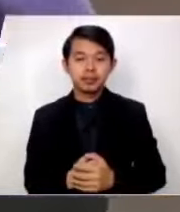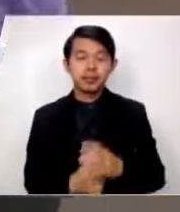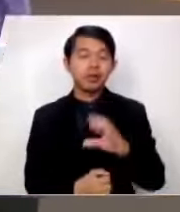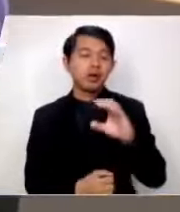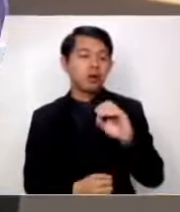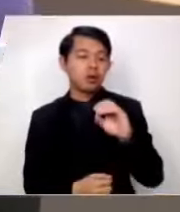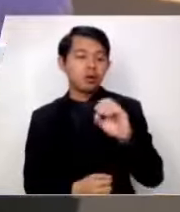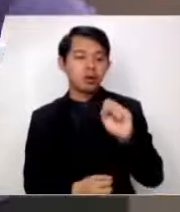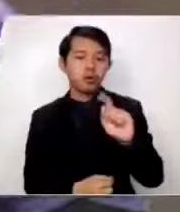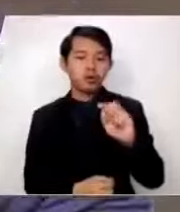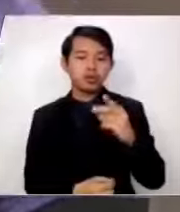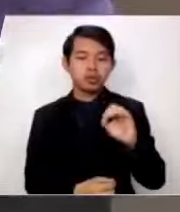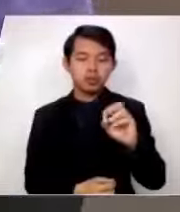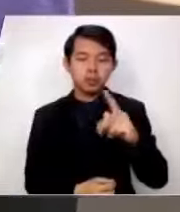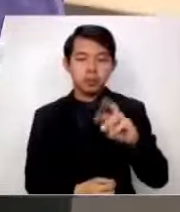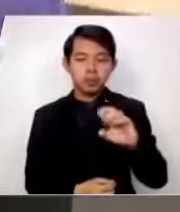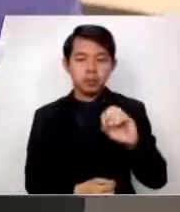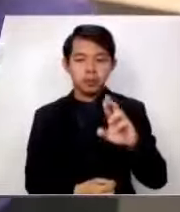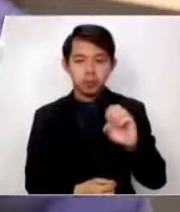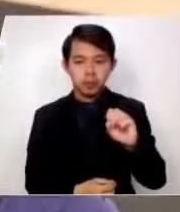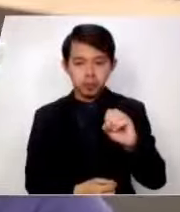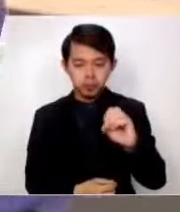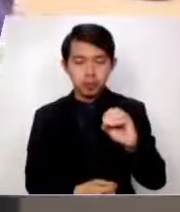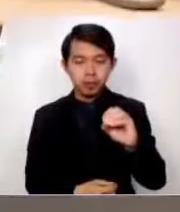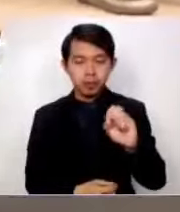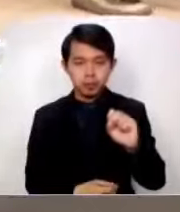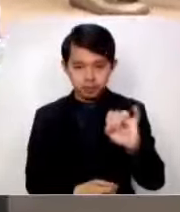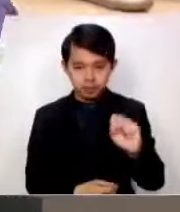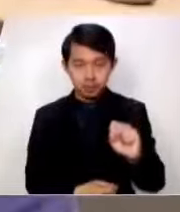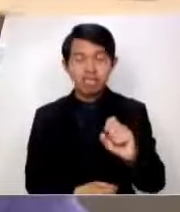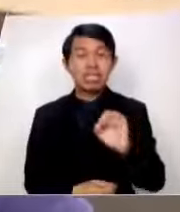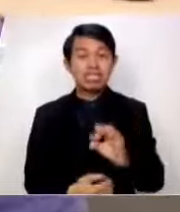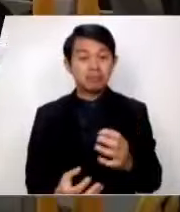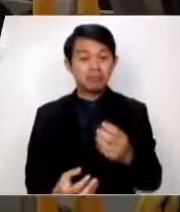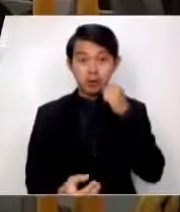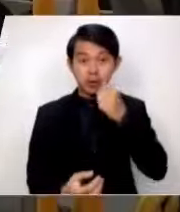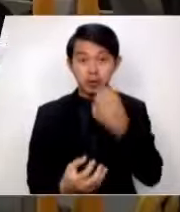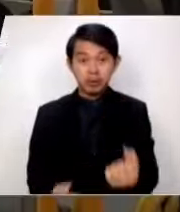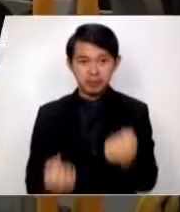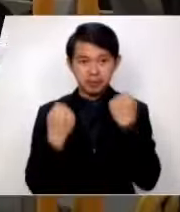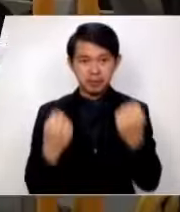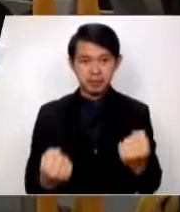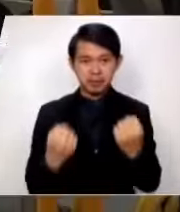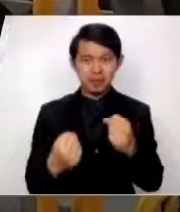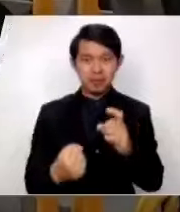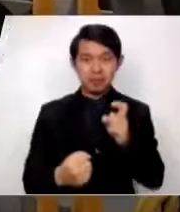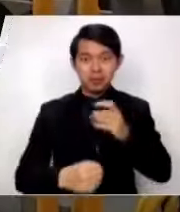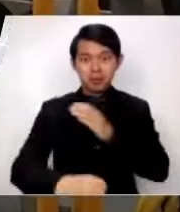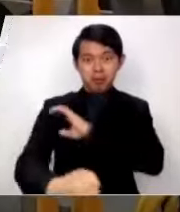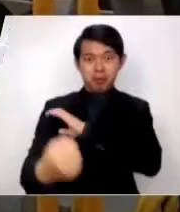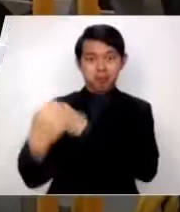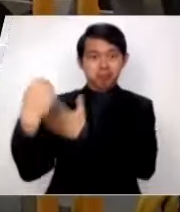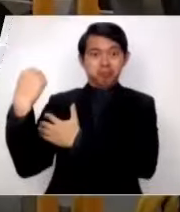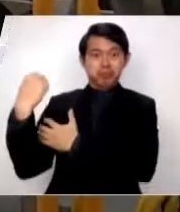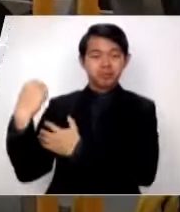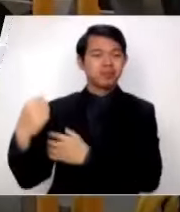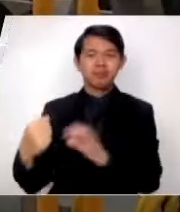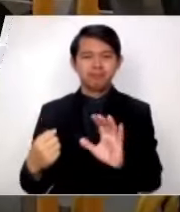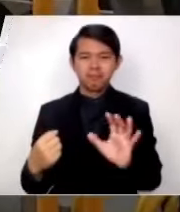rin anya totoo na magiging bulky agad ang katawan. Wala namang ganong kataas na testosterone levels ang mga babae